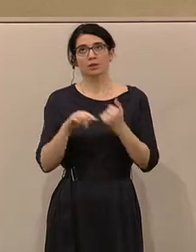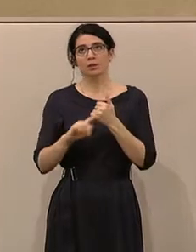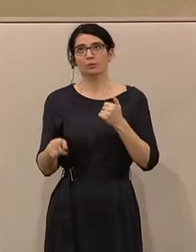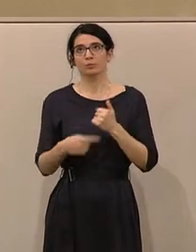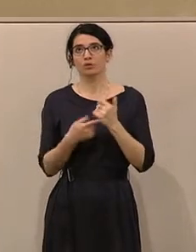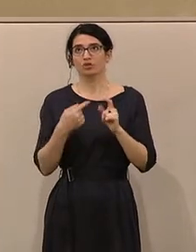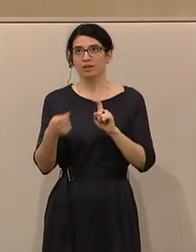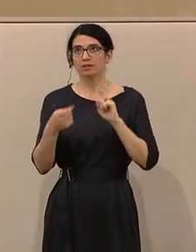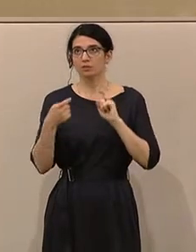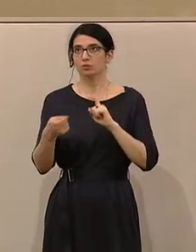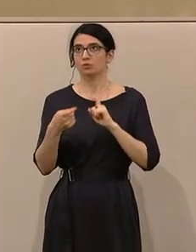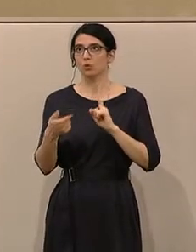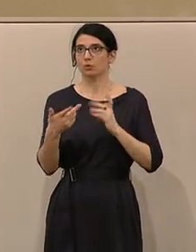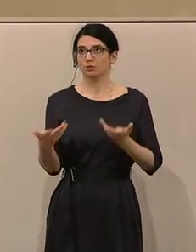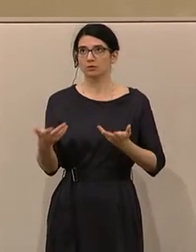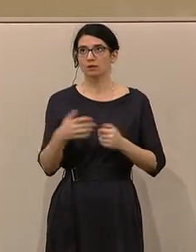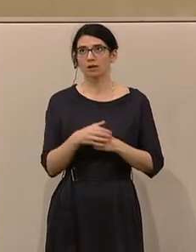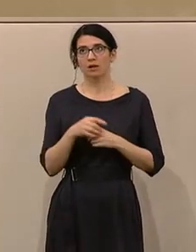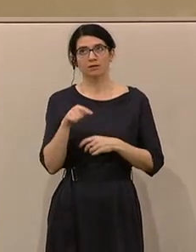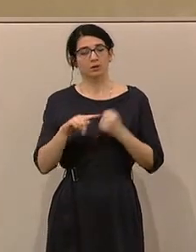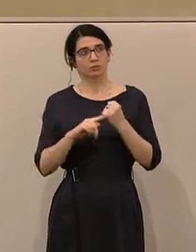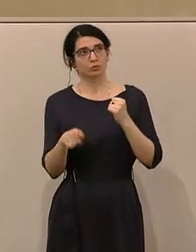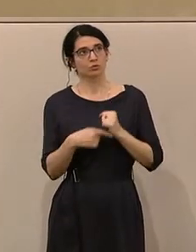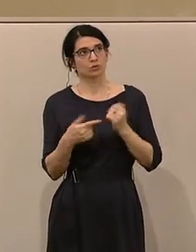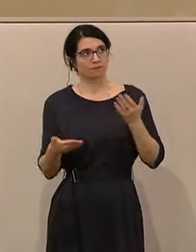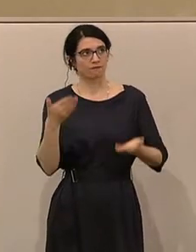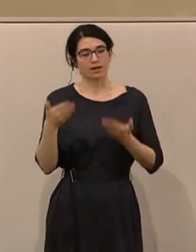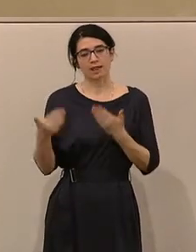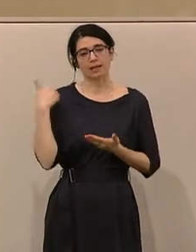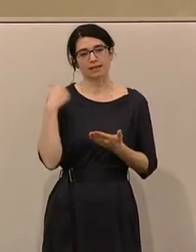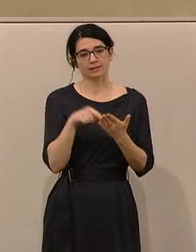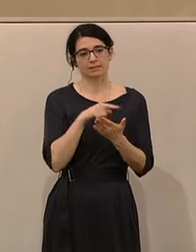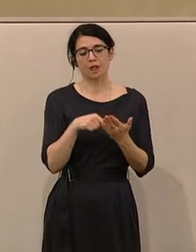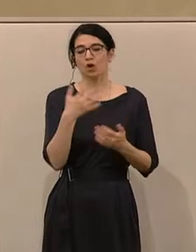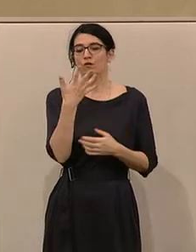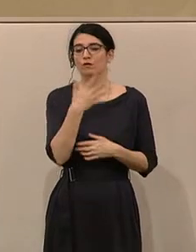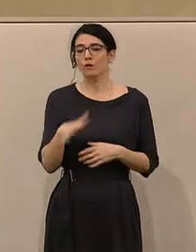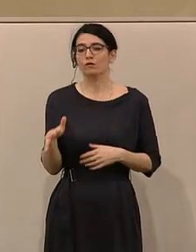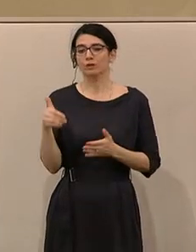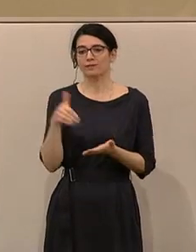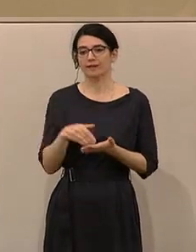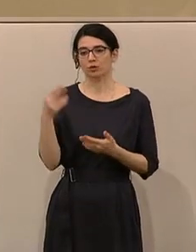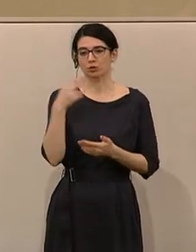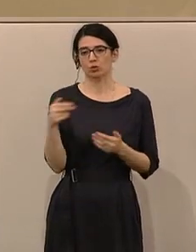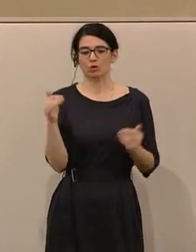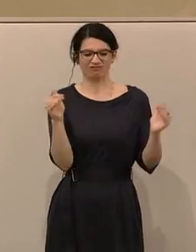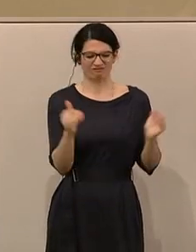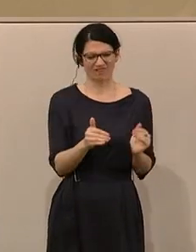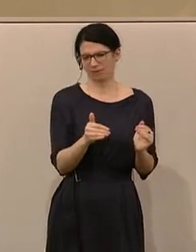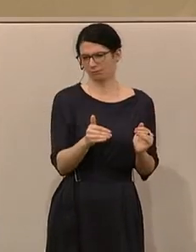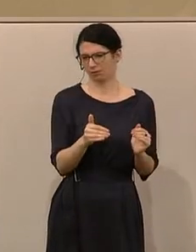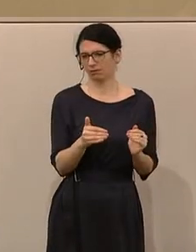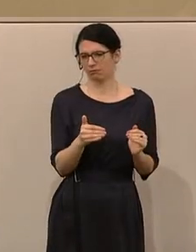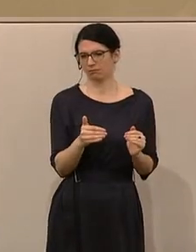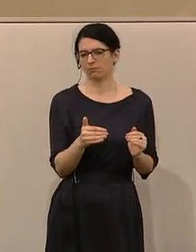Budget diskutieren, das gegenüber dem letzten Mal um 500.000 Euro weniger